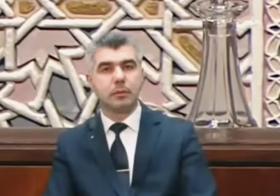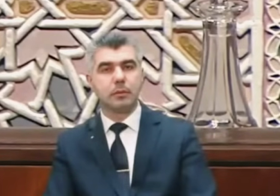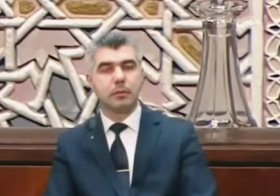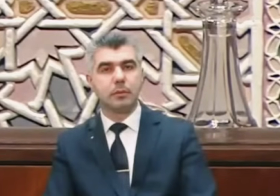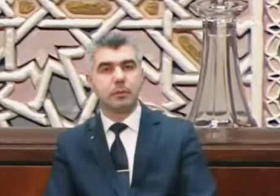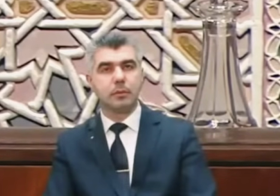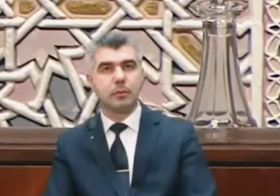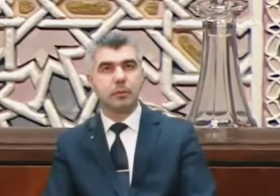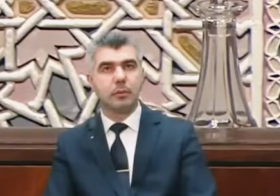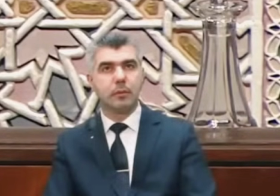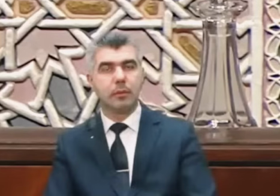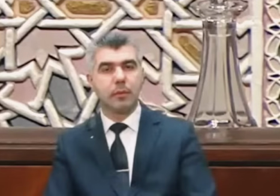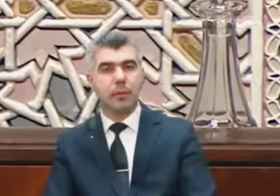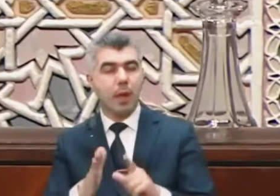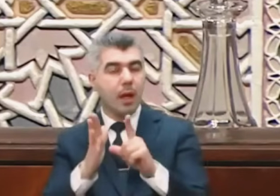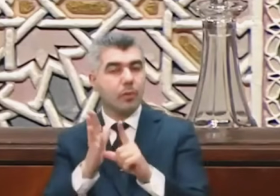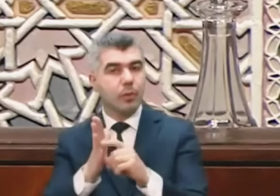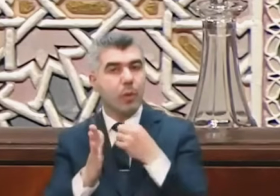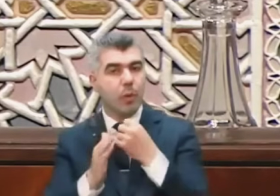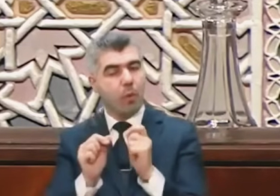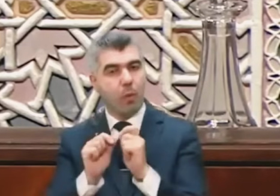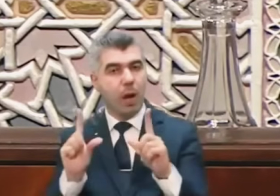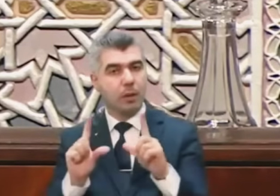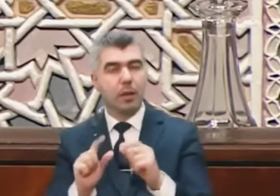القانون خصك، شنو هي خصك؟